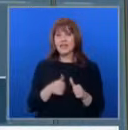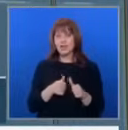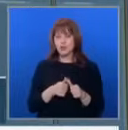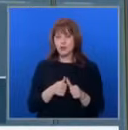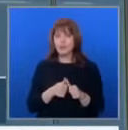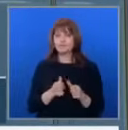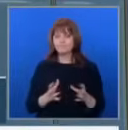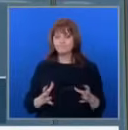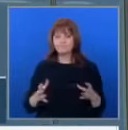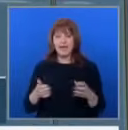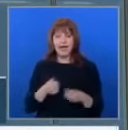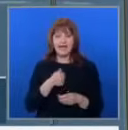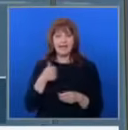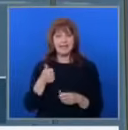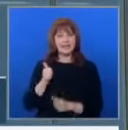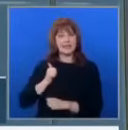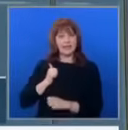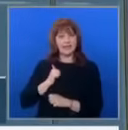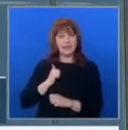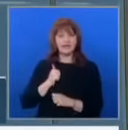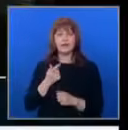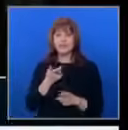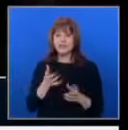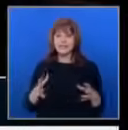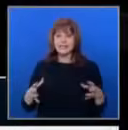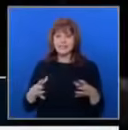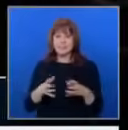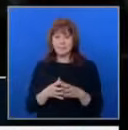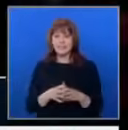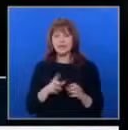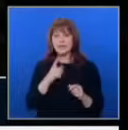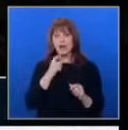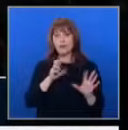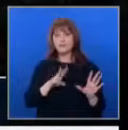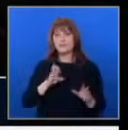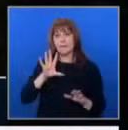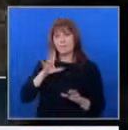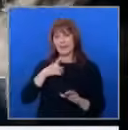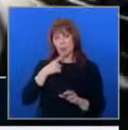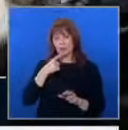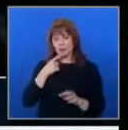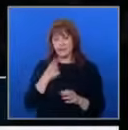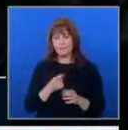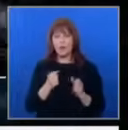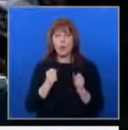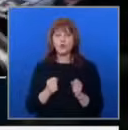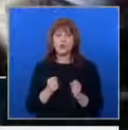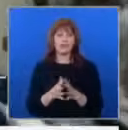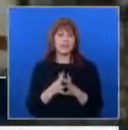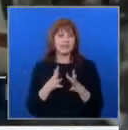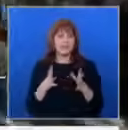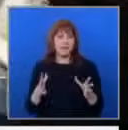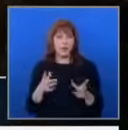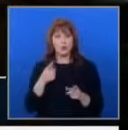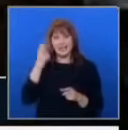във Вашингтон, за да отбележат 75 години от създаването на Алианса. Очакванията от форума са много, особено